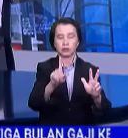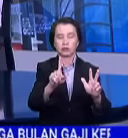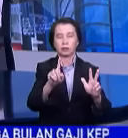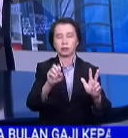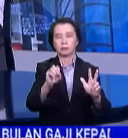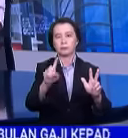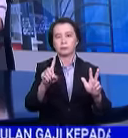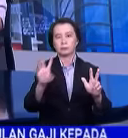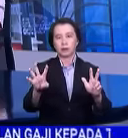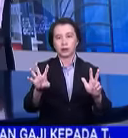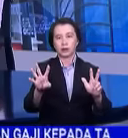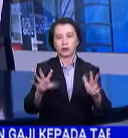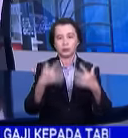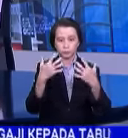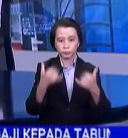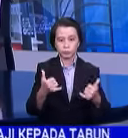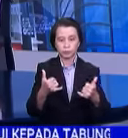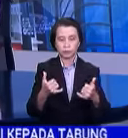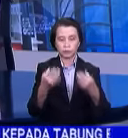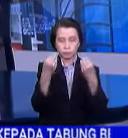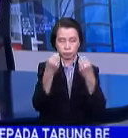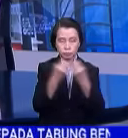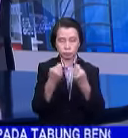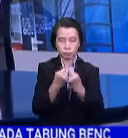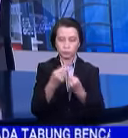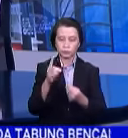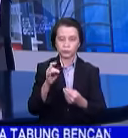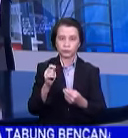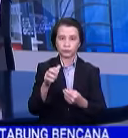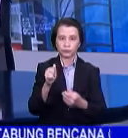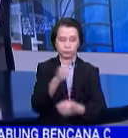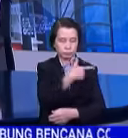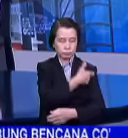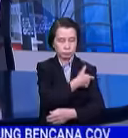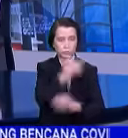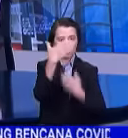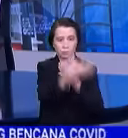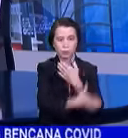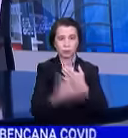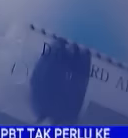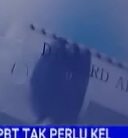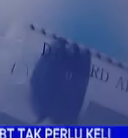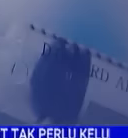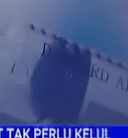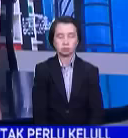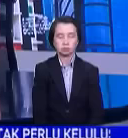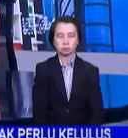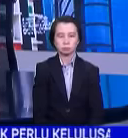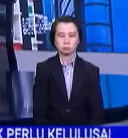105,014 dos. Dan berikut data harian jumlah pemberian vaksin COVID-19 di seluruh negara.